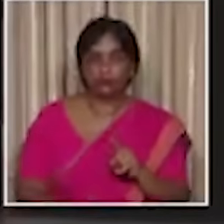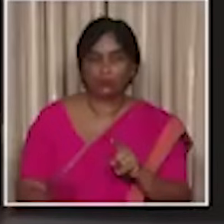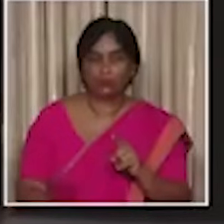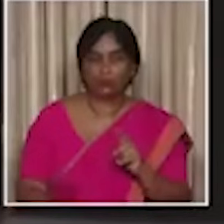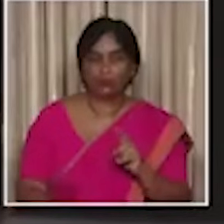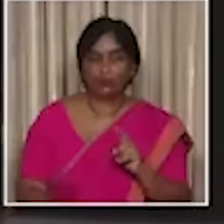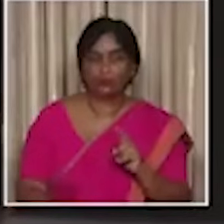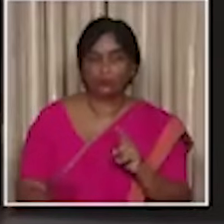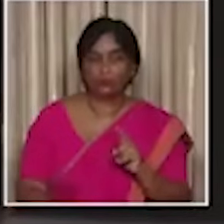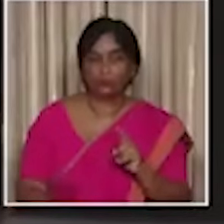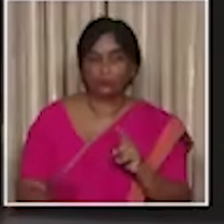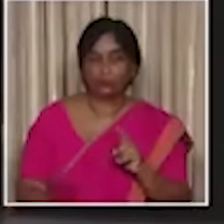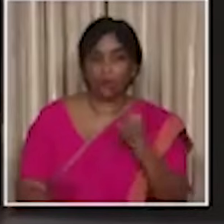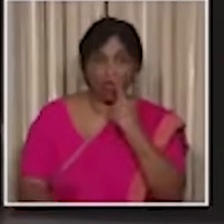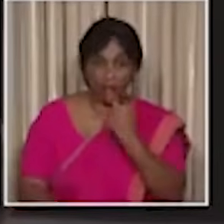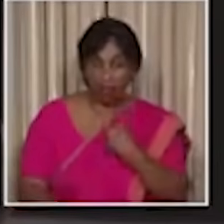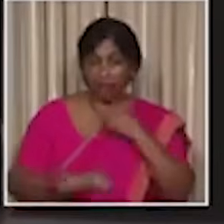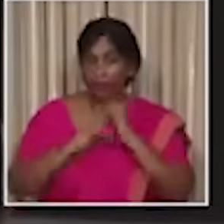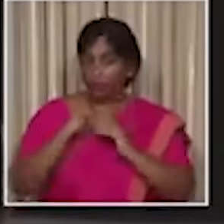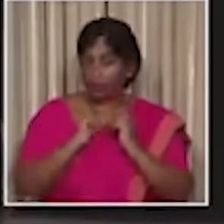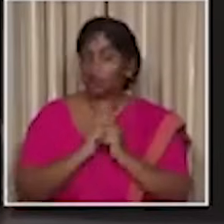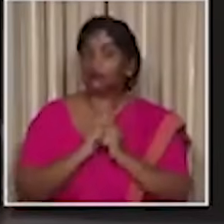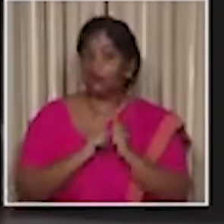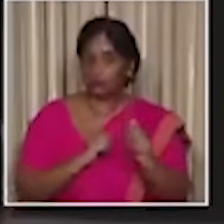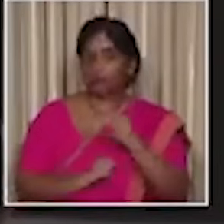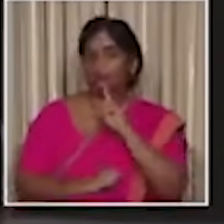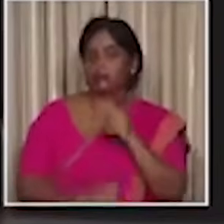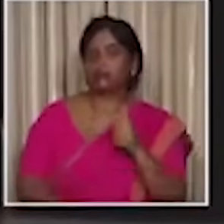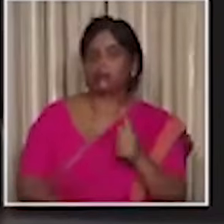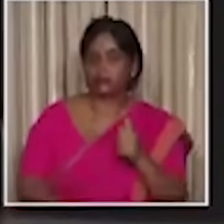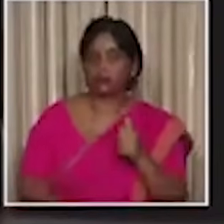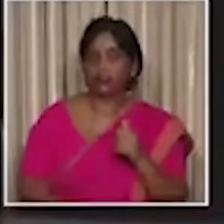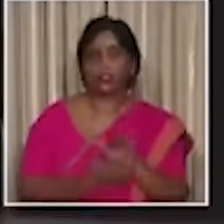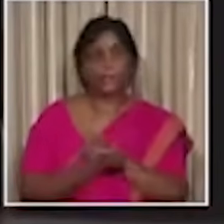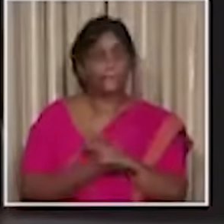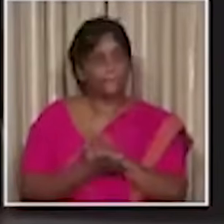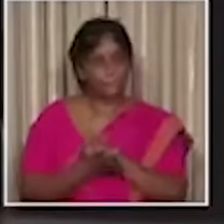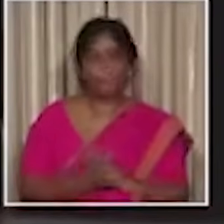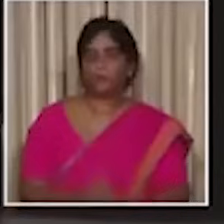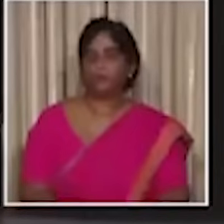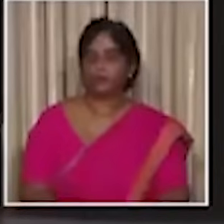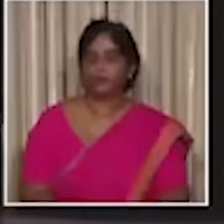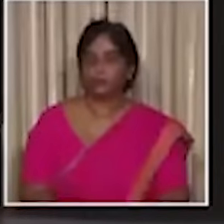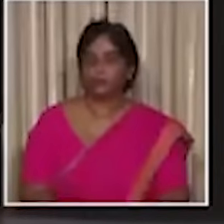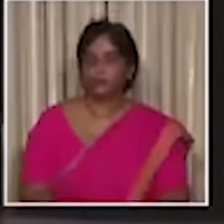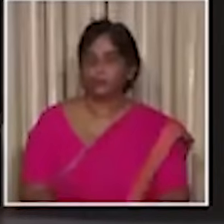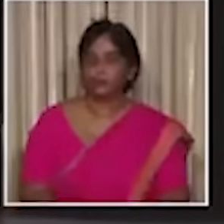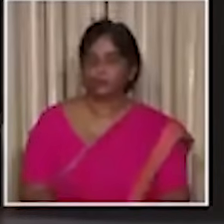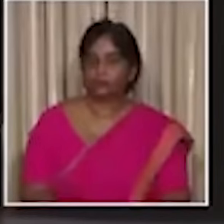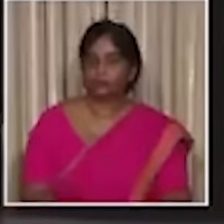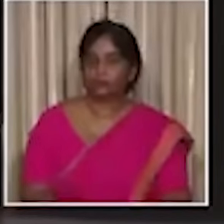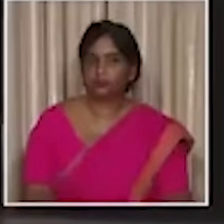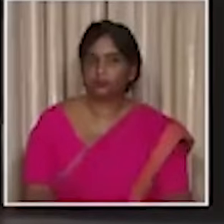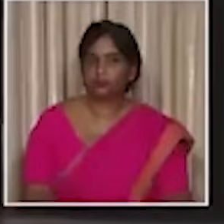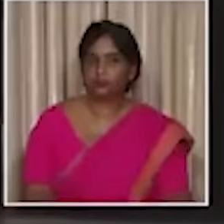දෙනවා නමුත් ඔබතුමා අහපු ක්‍රමවේදයට උත්තර දෙනවා නම් හොඳයි මොකද පැහැදිලි විදිහට ඉතින් ඒක නිසා ඊට පස්සේ